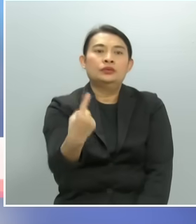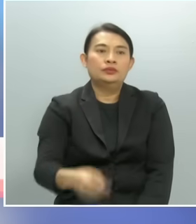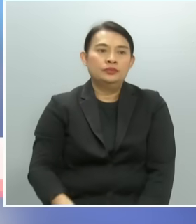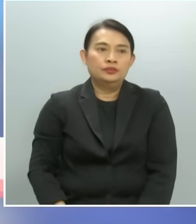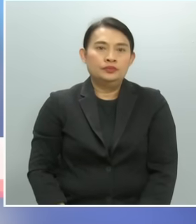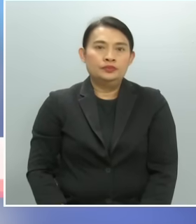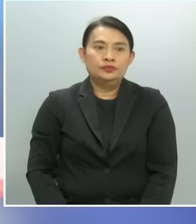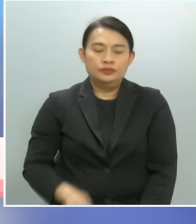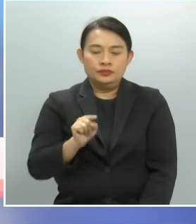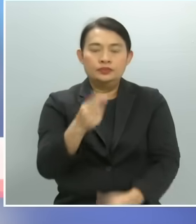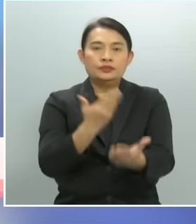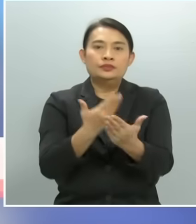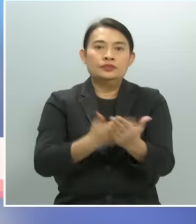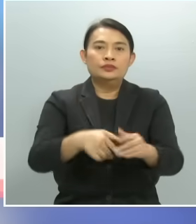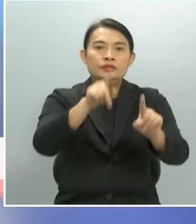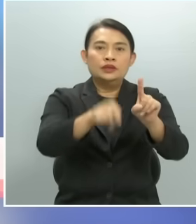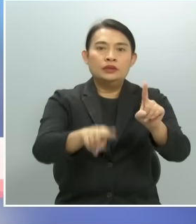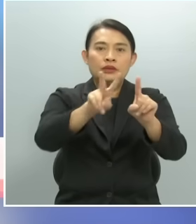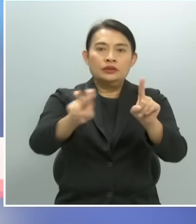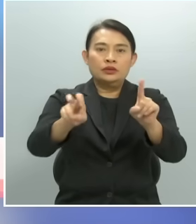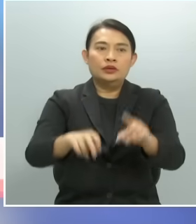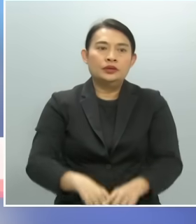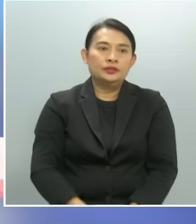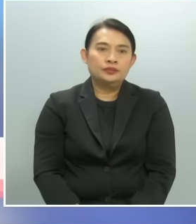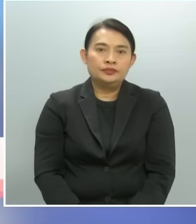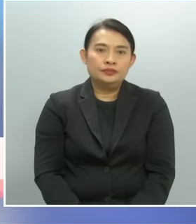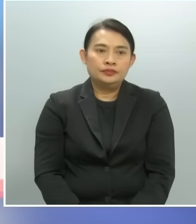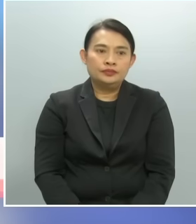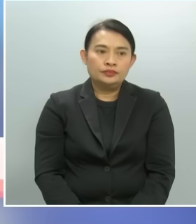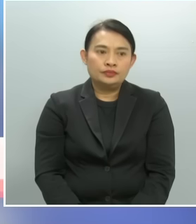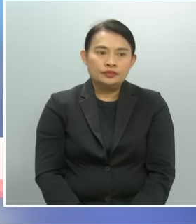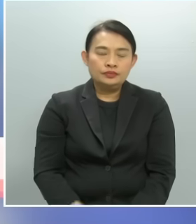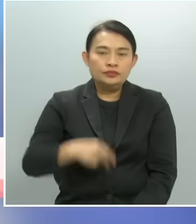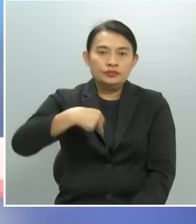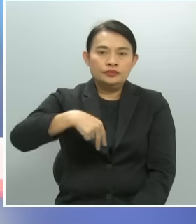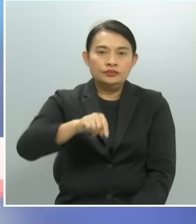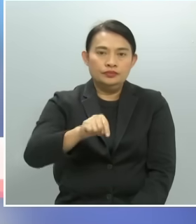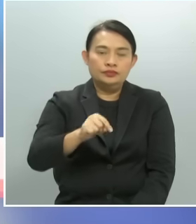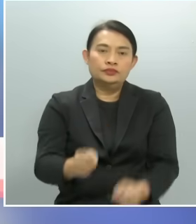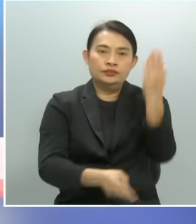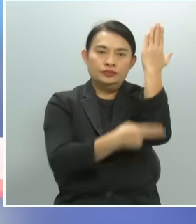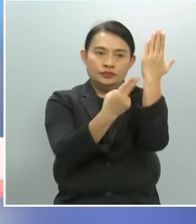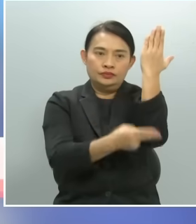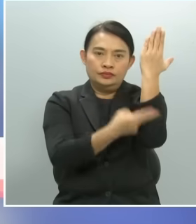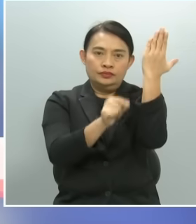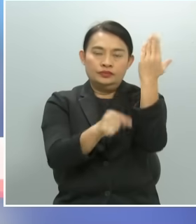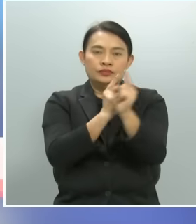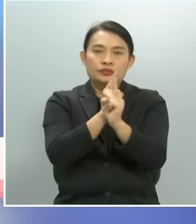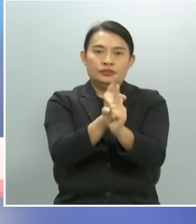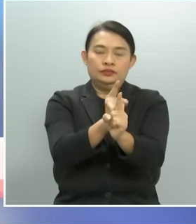ห้องนี้ครับราคา 1,200บาทหลังจากเดินไปถึงโรงแรมนะฮะตนเองก็เช็คอินตามปกติ